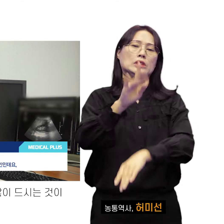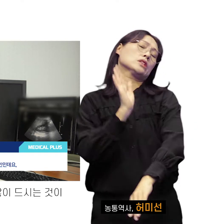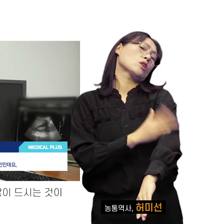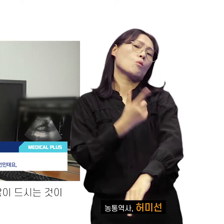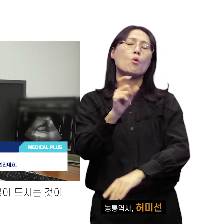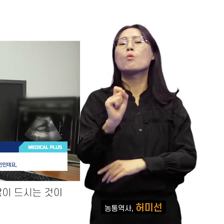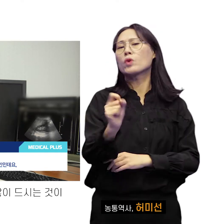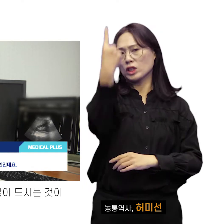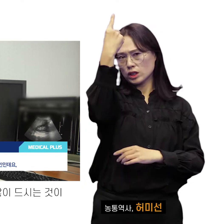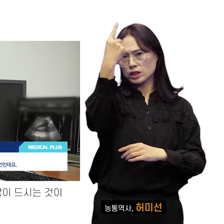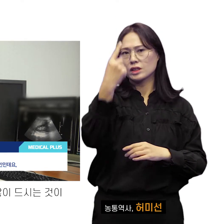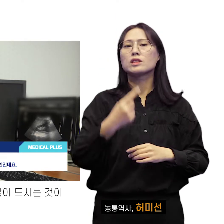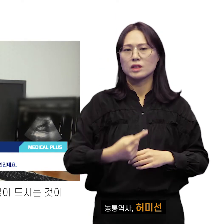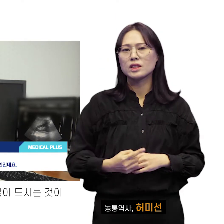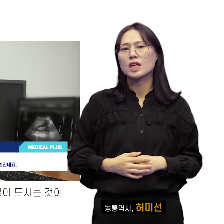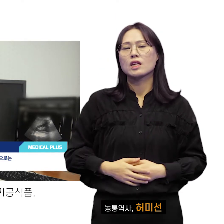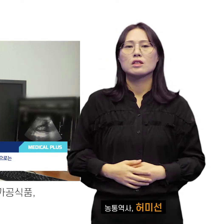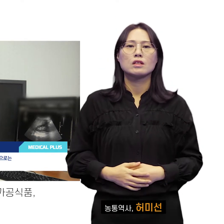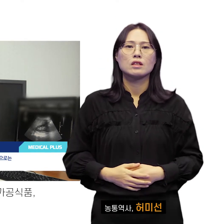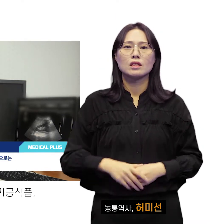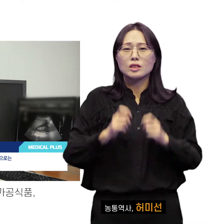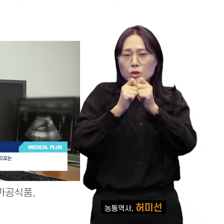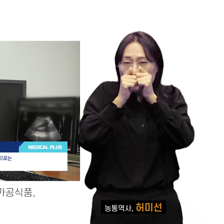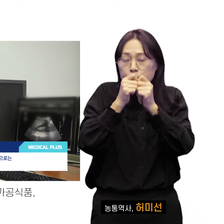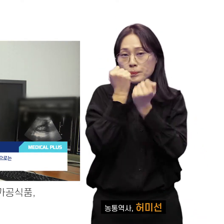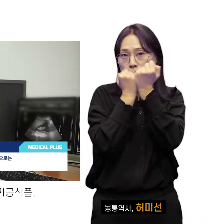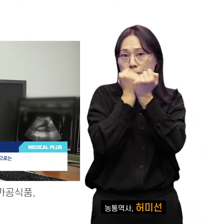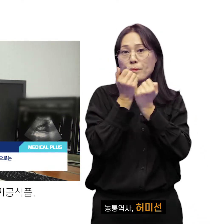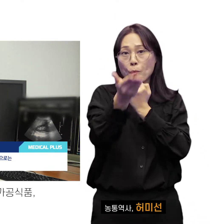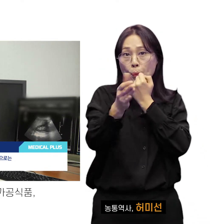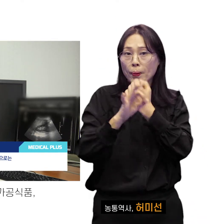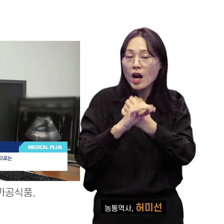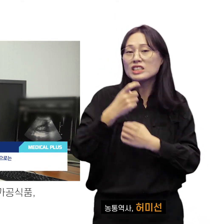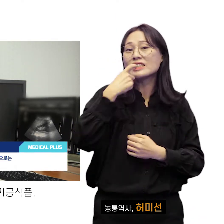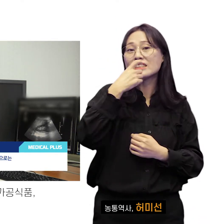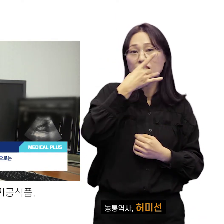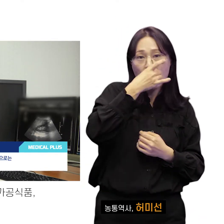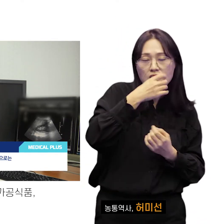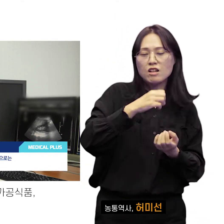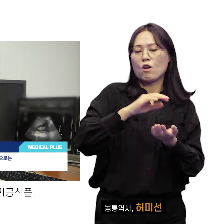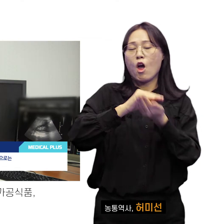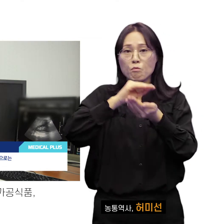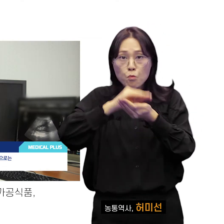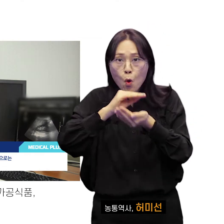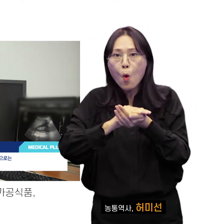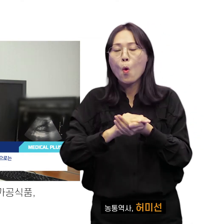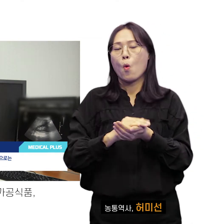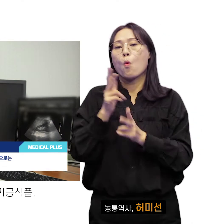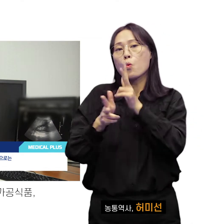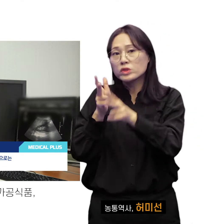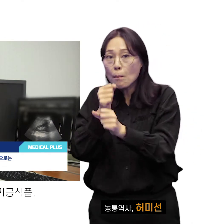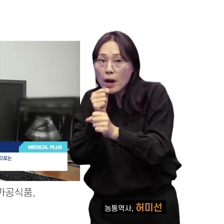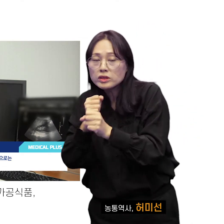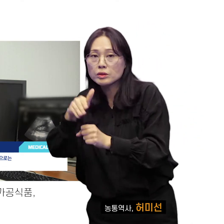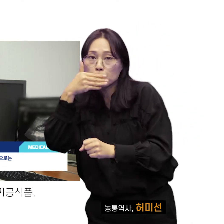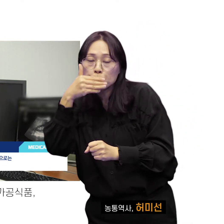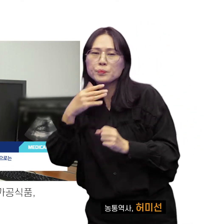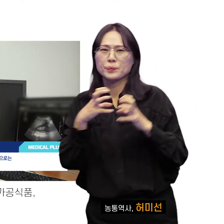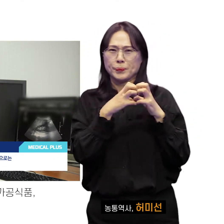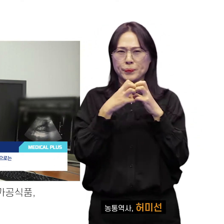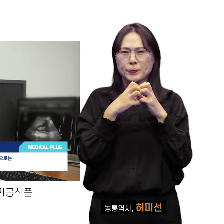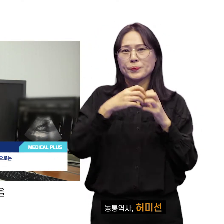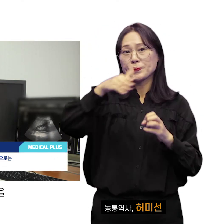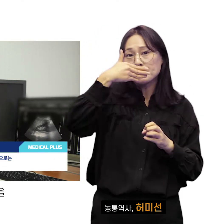잘못된 식습관의 원인인데요. 구체적으로는 백미밥, 패스트푸드, 가공식품, 냉동식품 등이